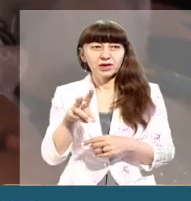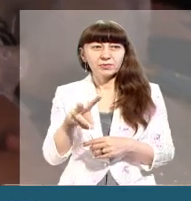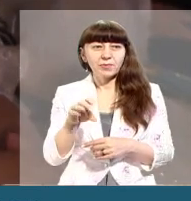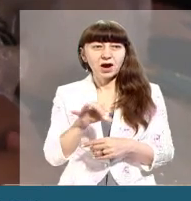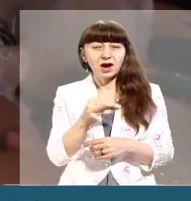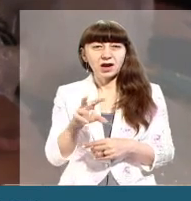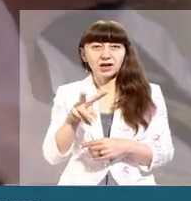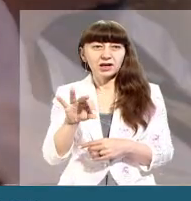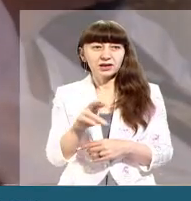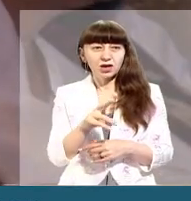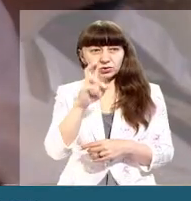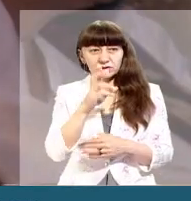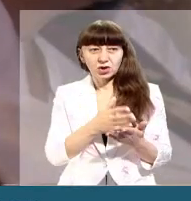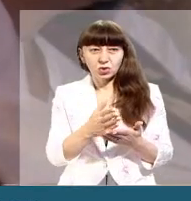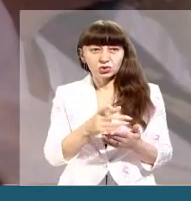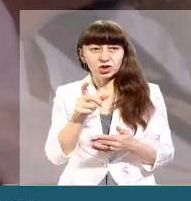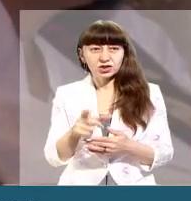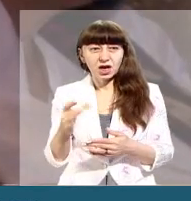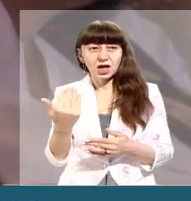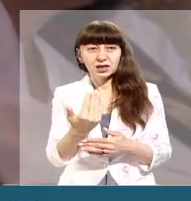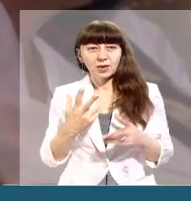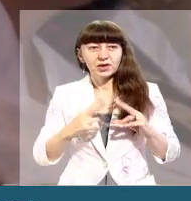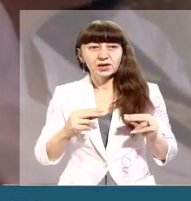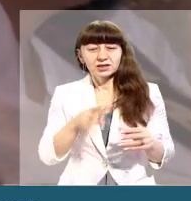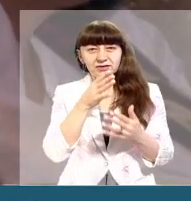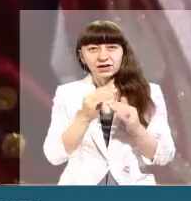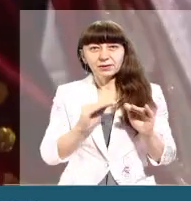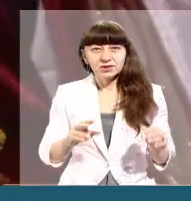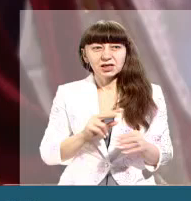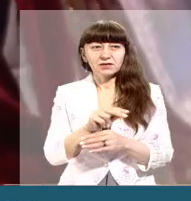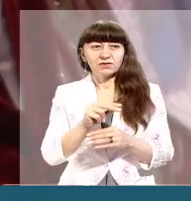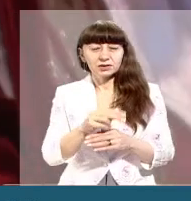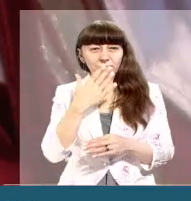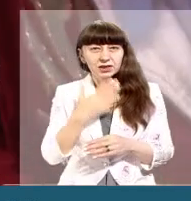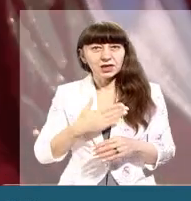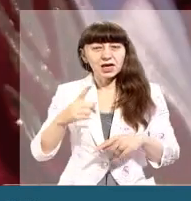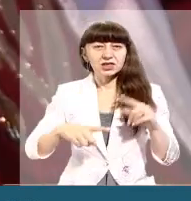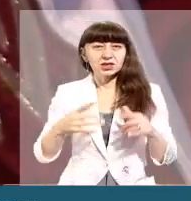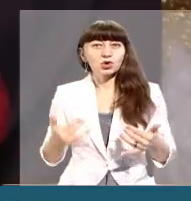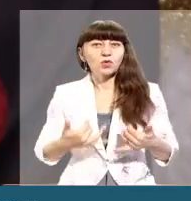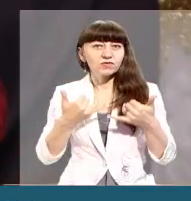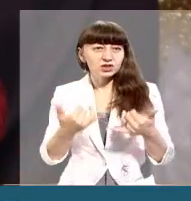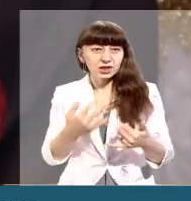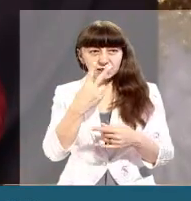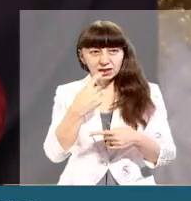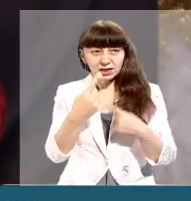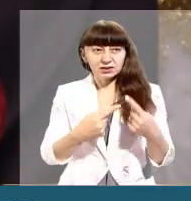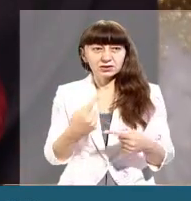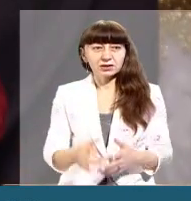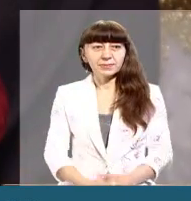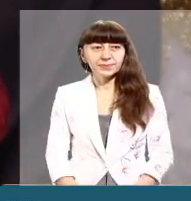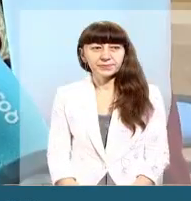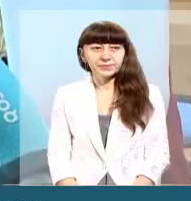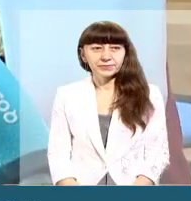Бимбета-Майлина. Он государственный служащий, она педагог. Своим детям они прививают патриотизм и уважение к традиционным